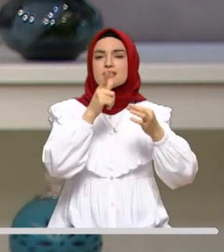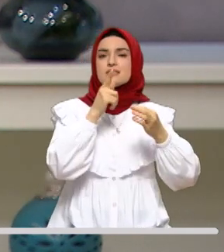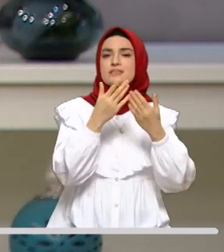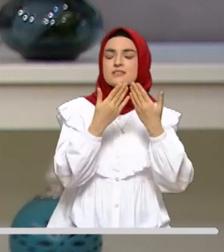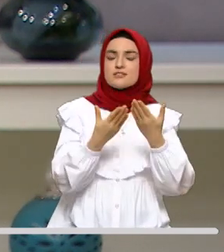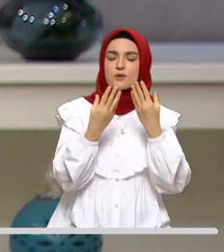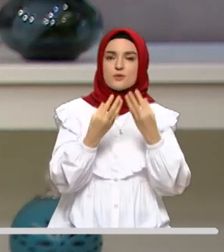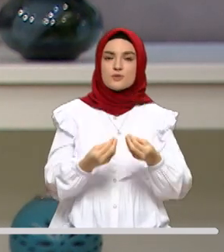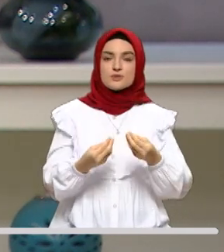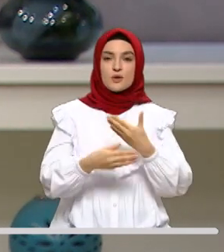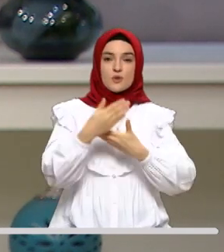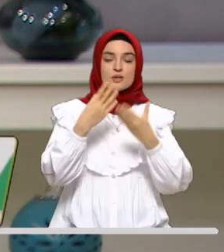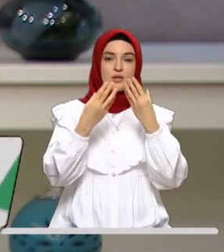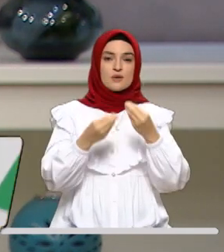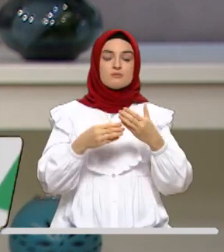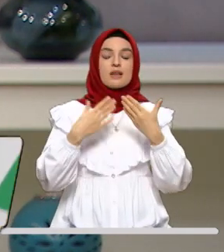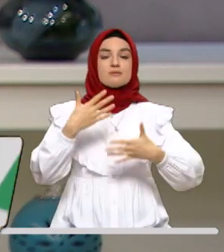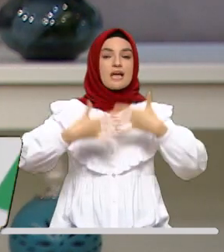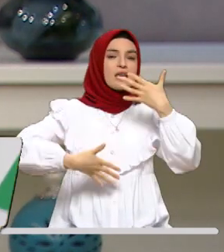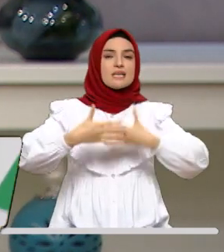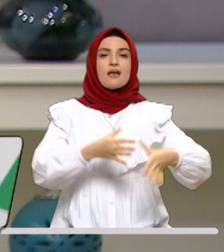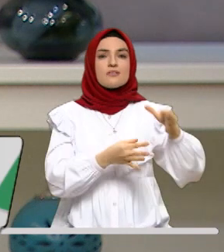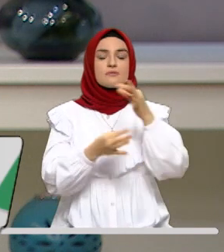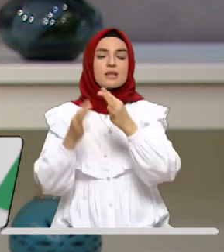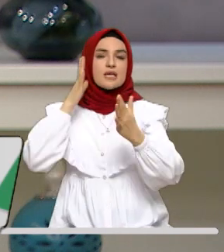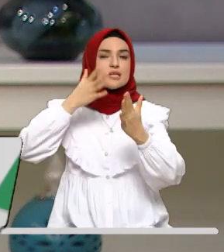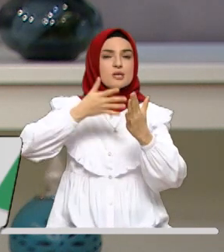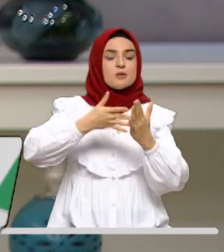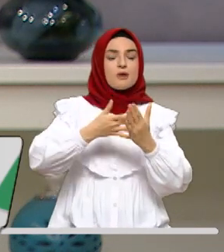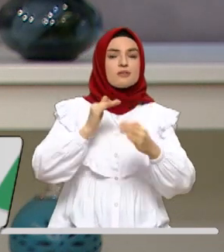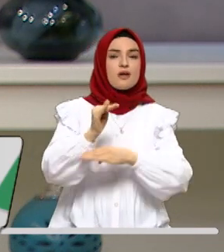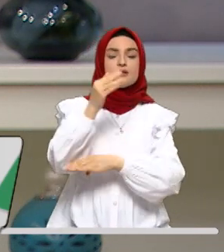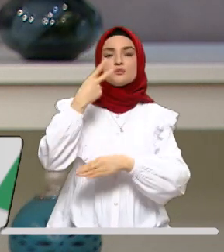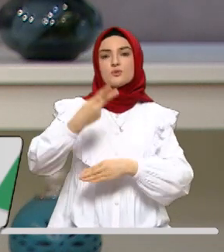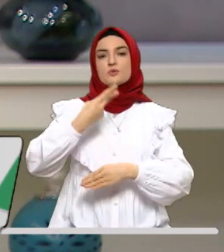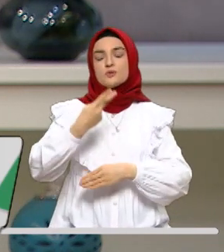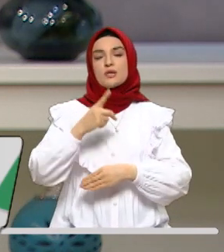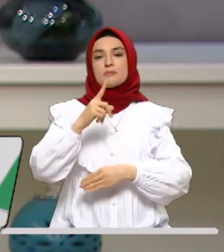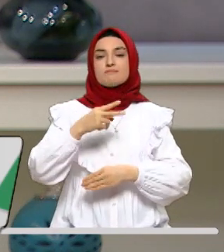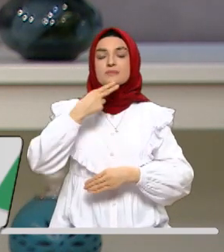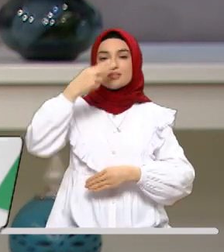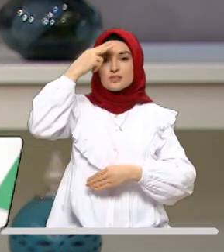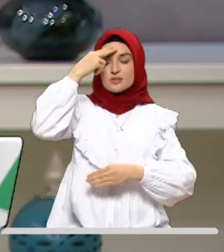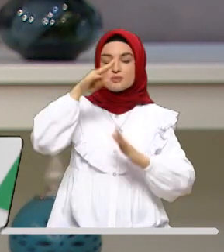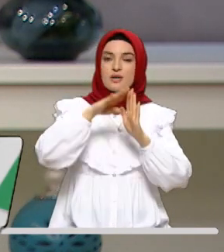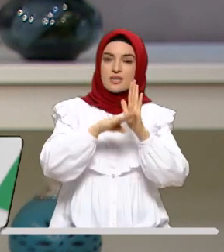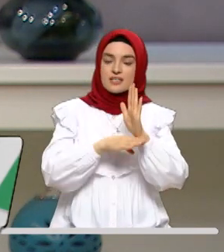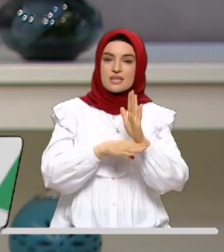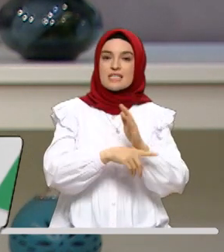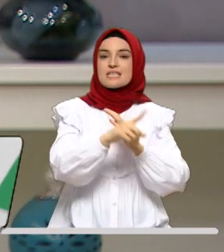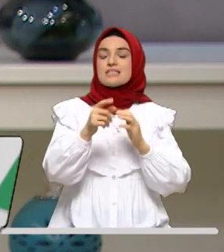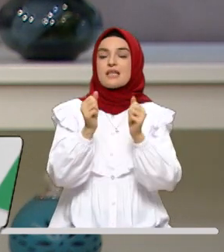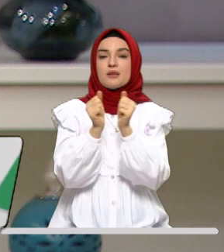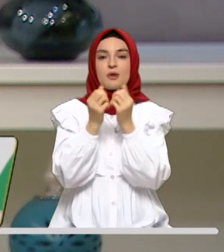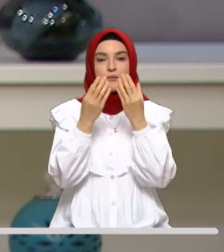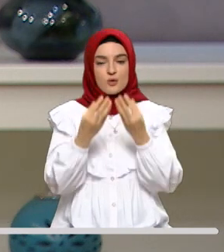olacak. Öncelikli olarak ardından ise engelli vatandaşlarımızın ibadet hayatını konuşuyor olacağız. Bir Cuma günü yayınında bir daha sizlerle